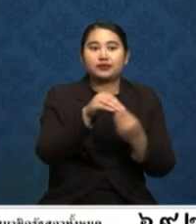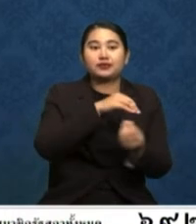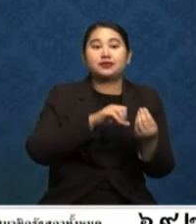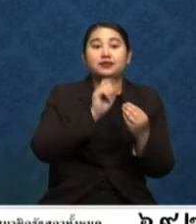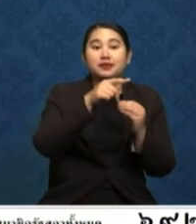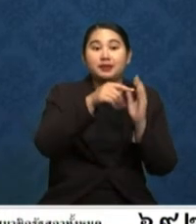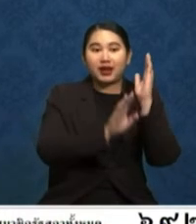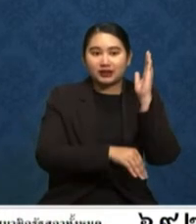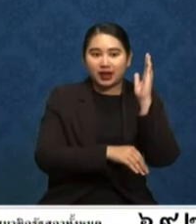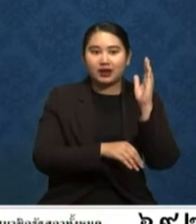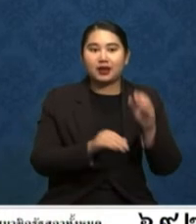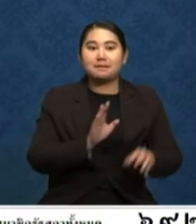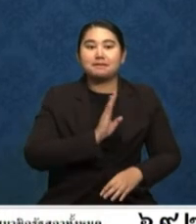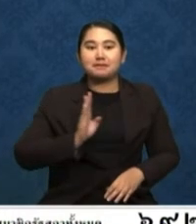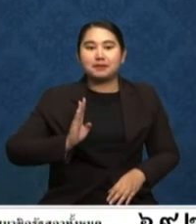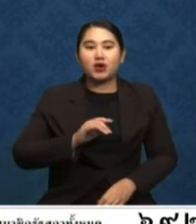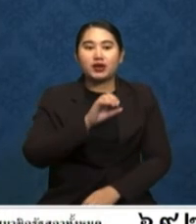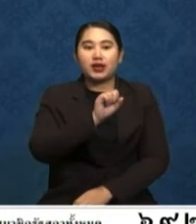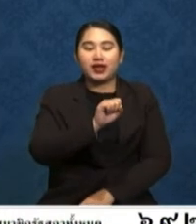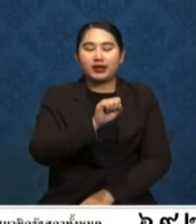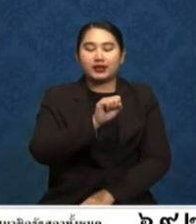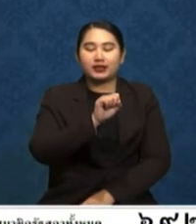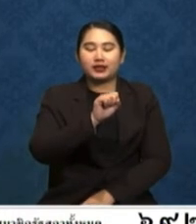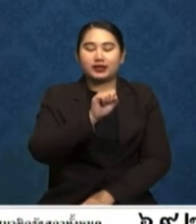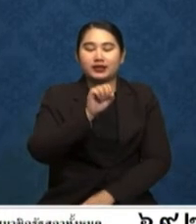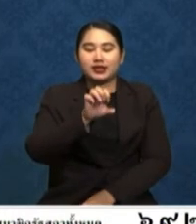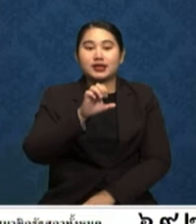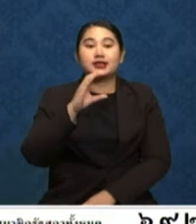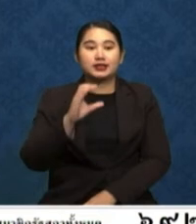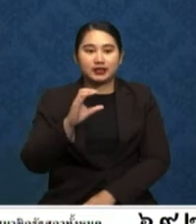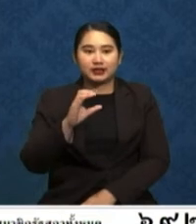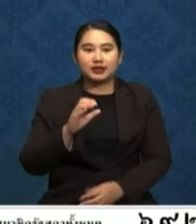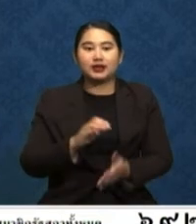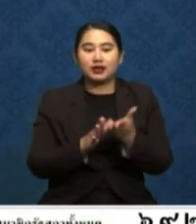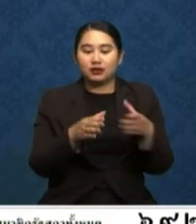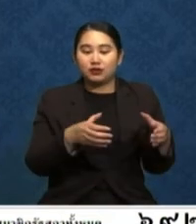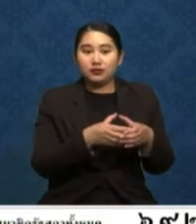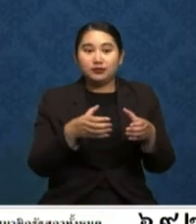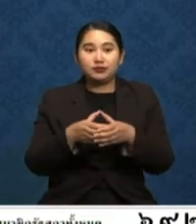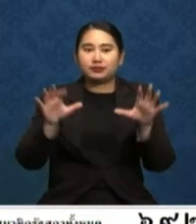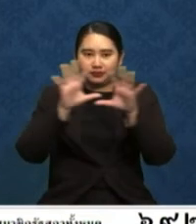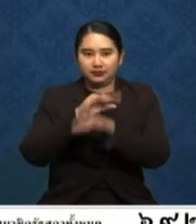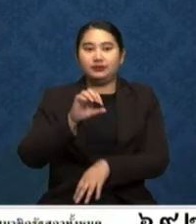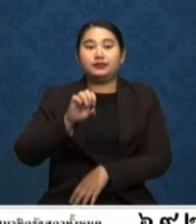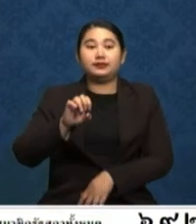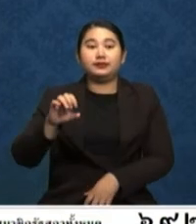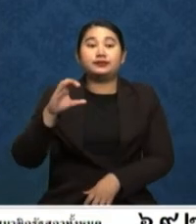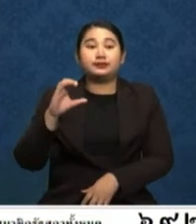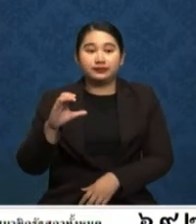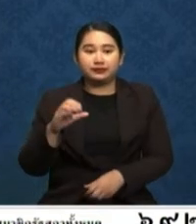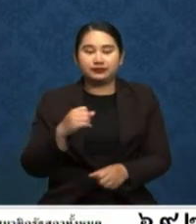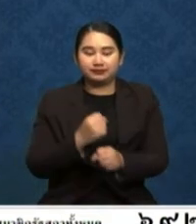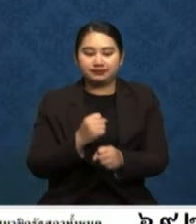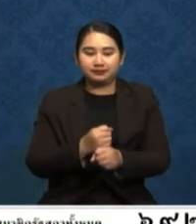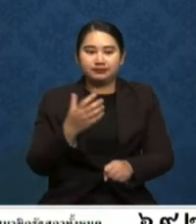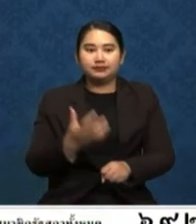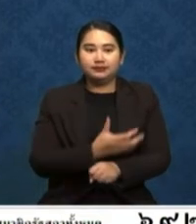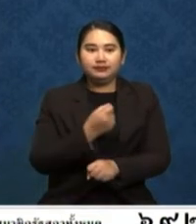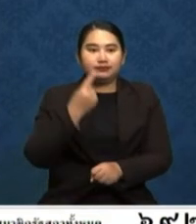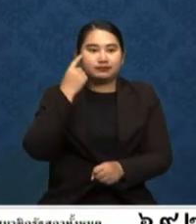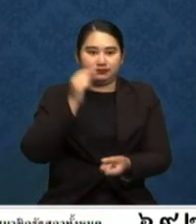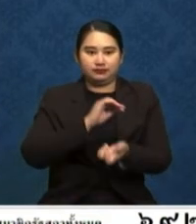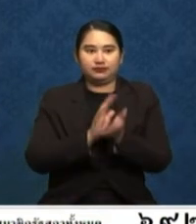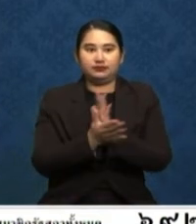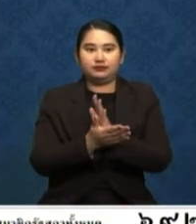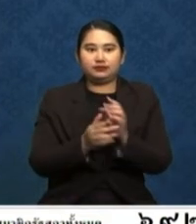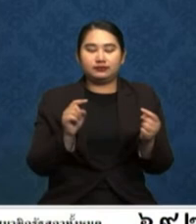ภาคใต้หรือบอร์ด secตั้งขึ้นมาแบบเดียวกับบอร์ด eecเลยค่ะสามารถมีอำนาจในการเปลี่ยนแปลง